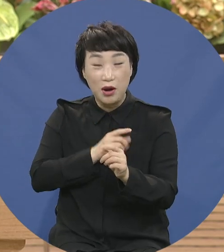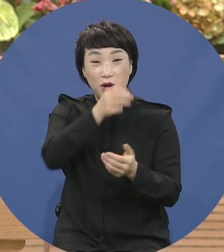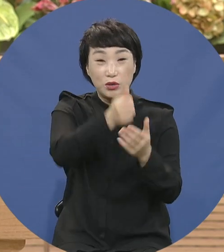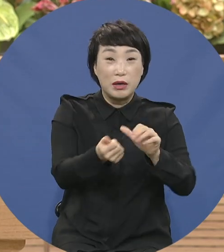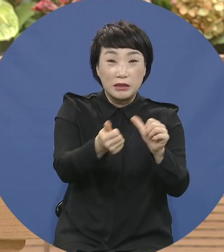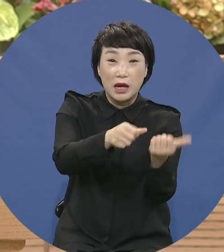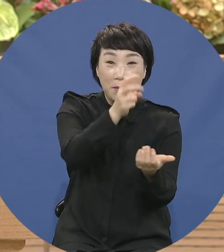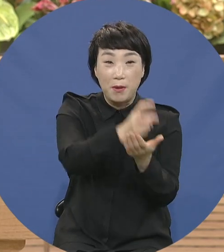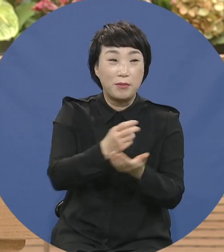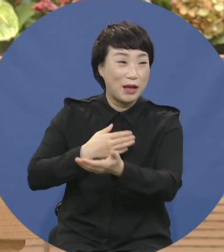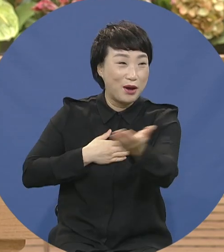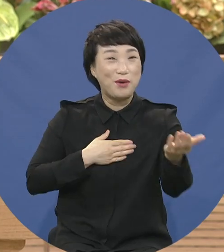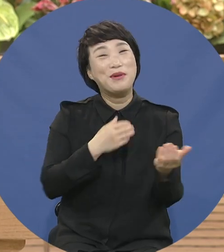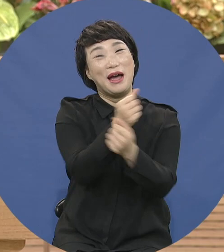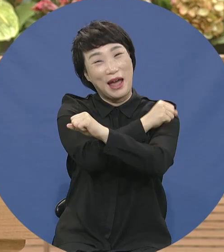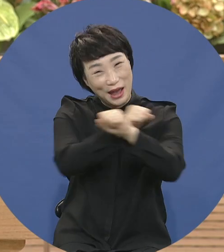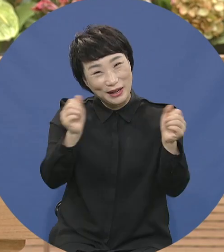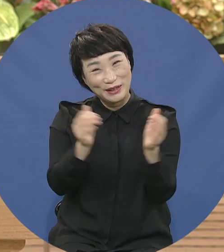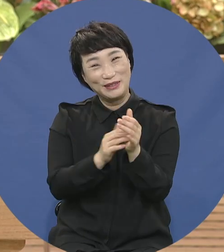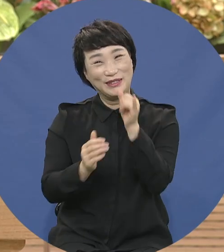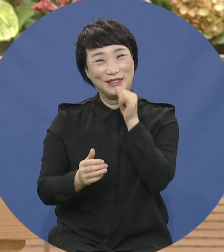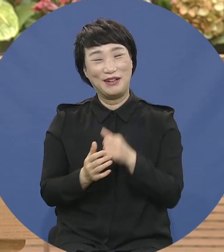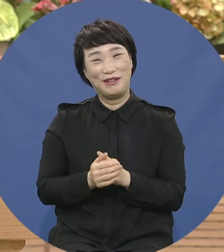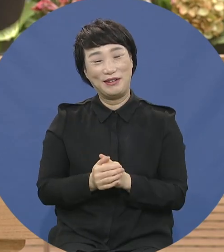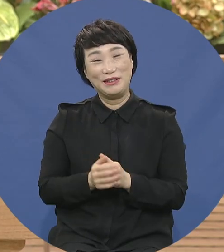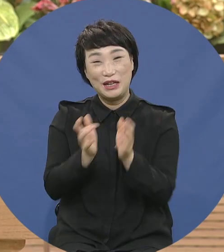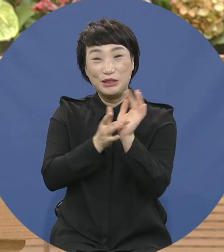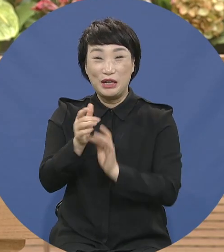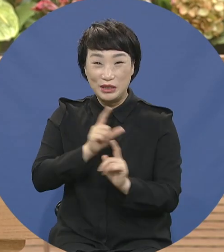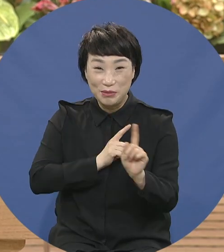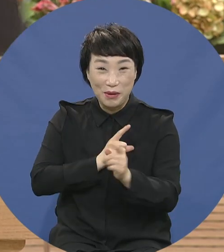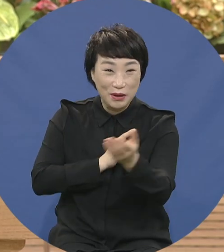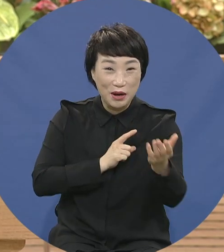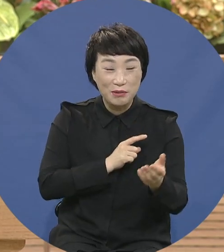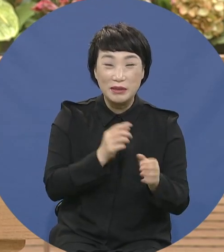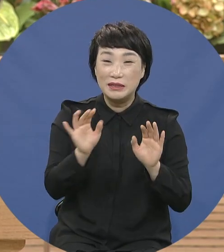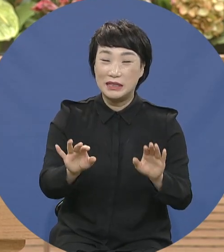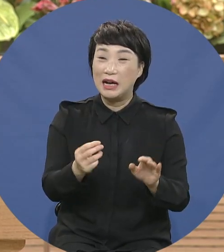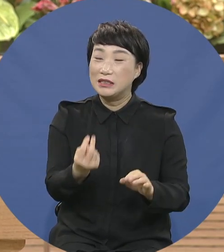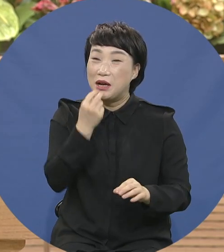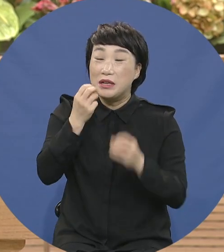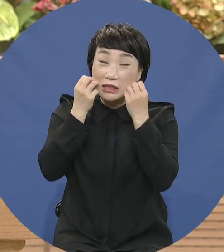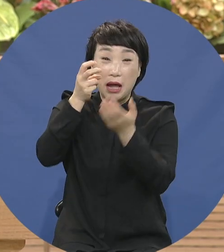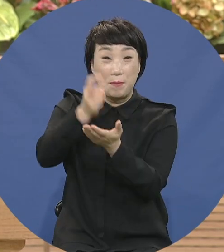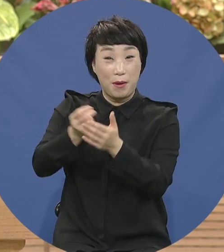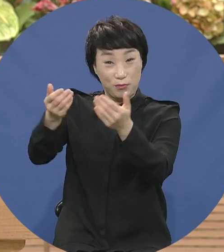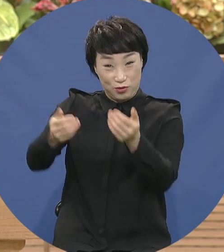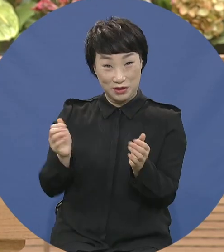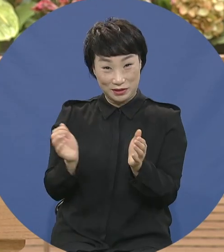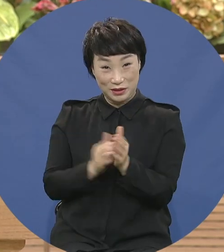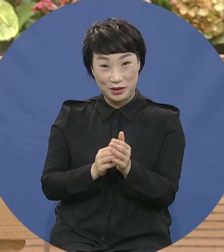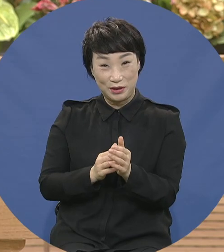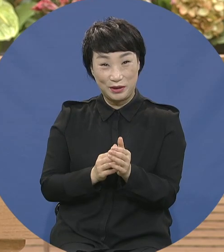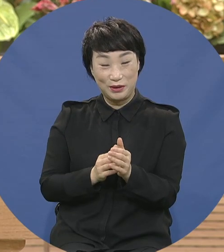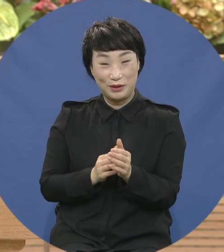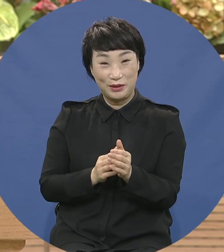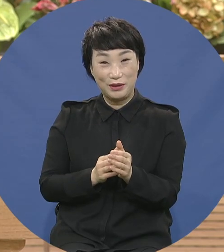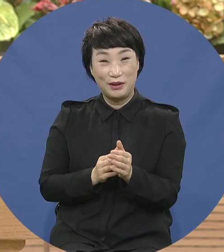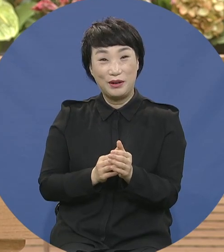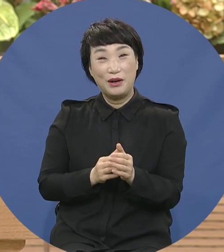죄와 사망의 법을 해결해버렸고 그의 이름이 생명의 새 법을 주셨으니